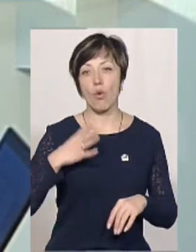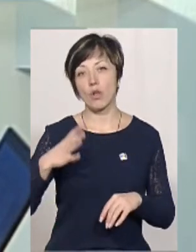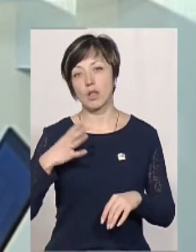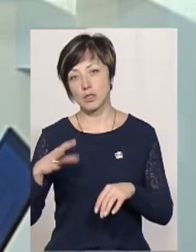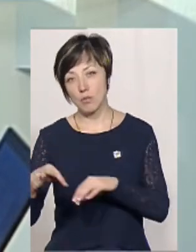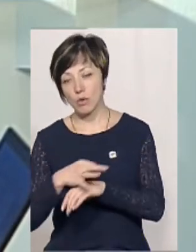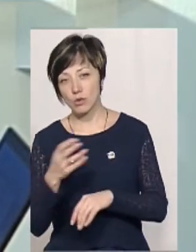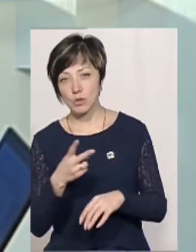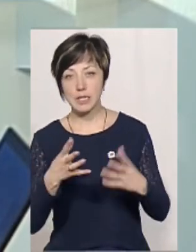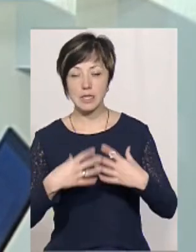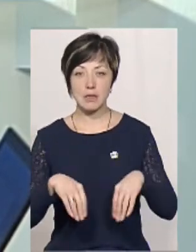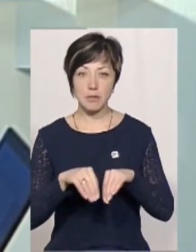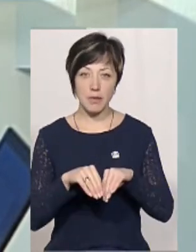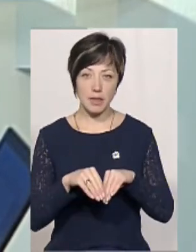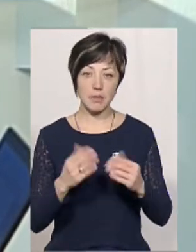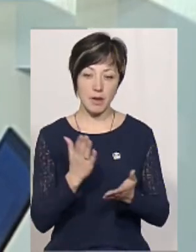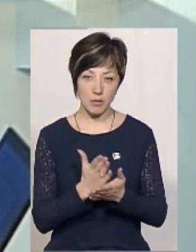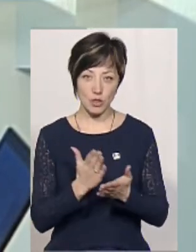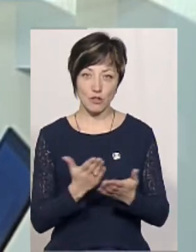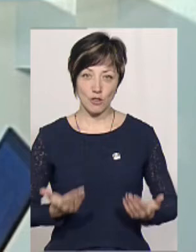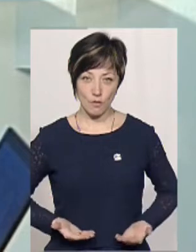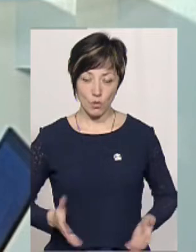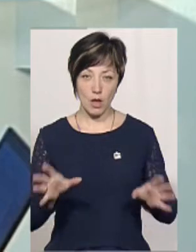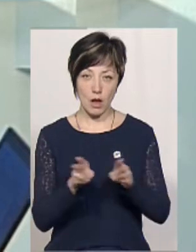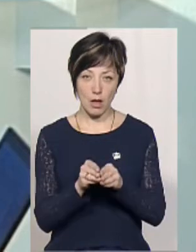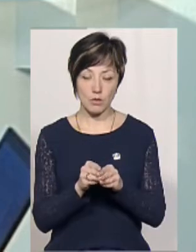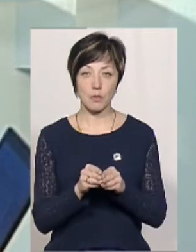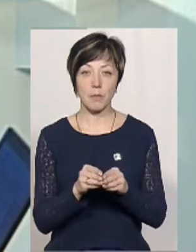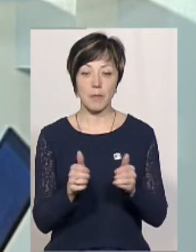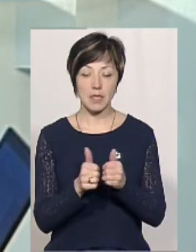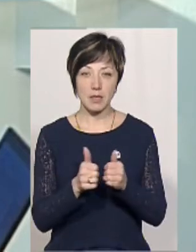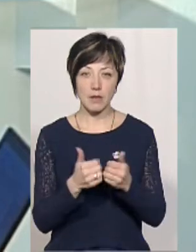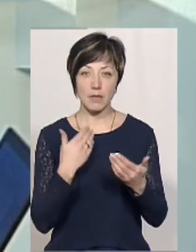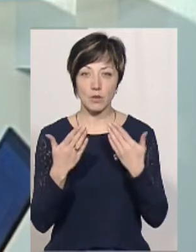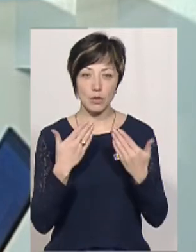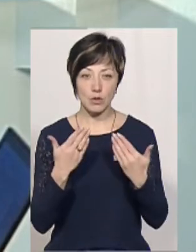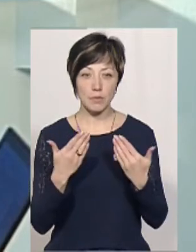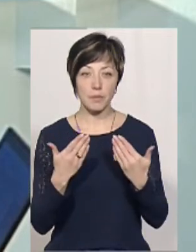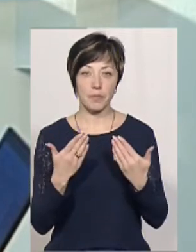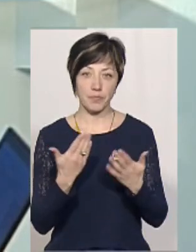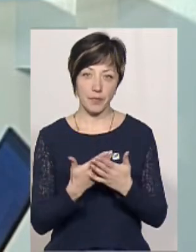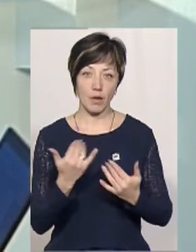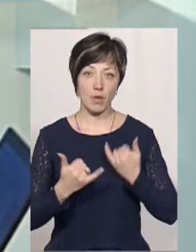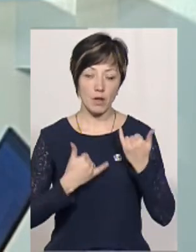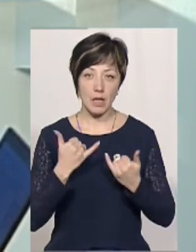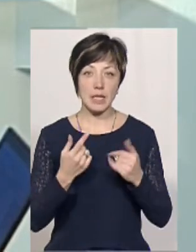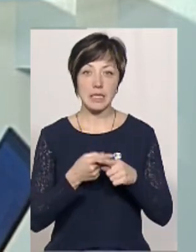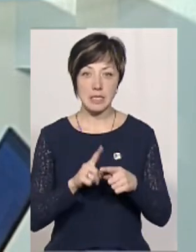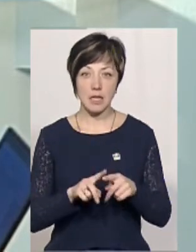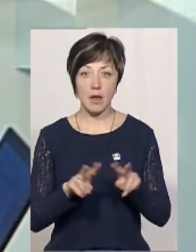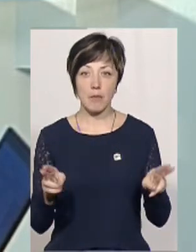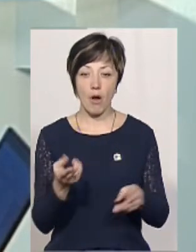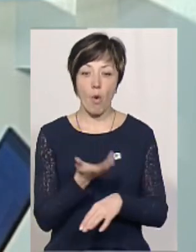колишнє подружжя, чи це якісь сімейні, якраз перебувають особи у сімейних або інших близьких особах, зустрічаються, ось це буде